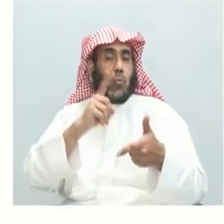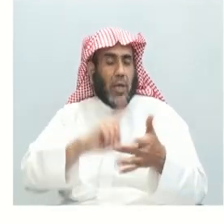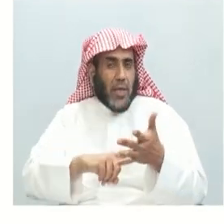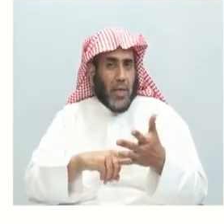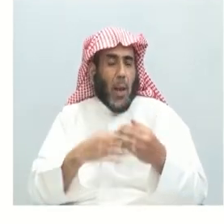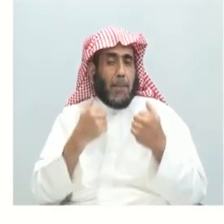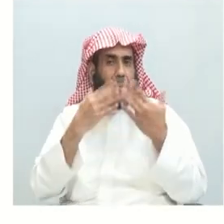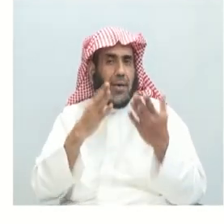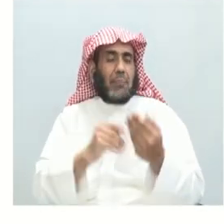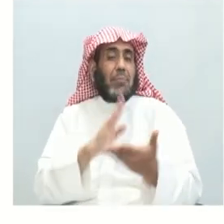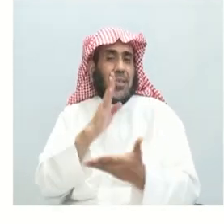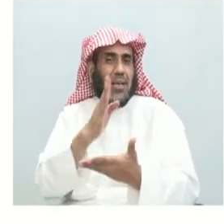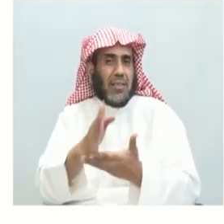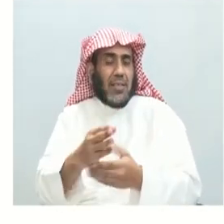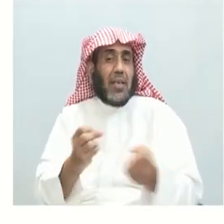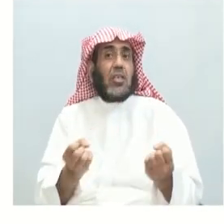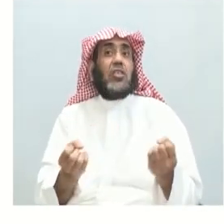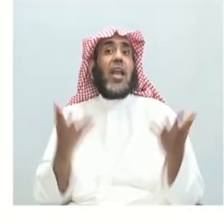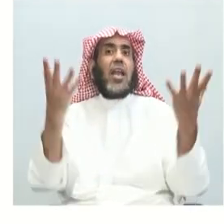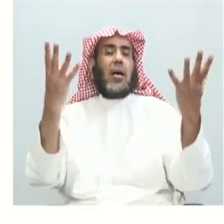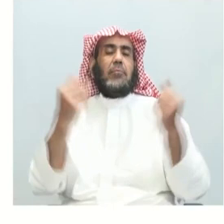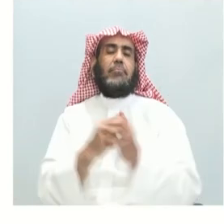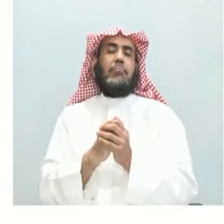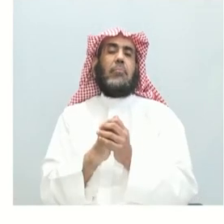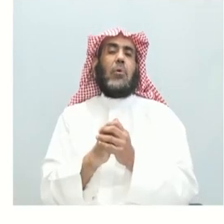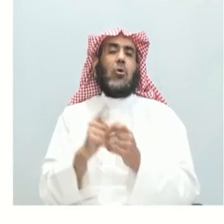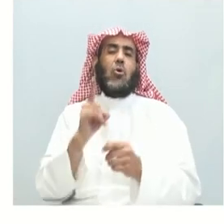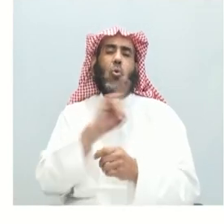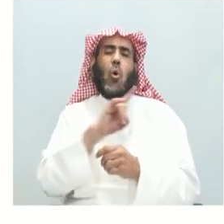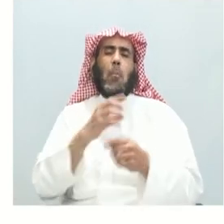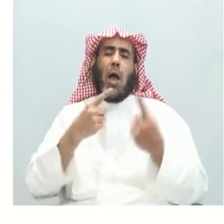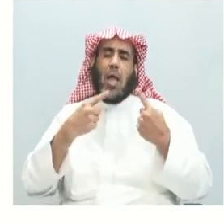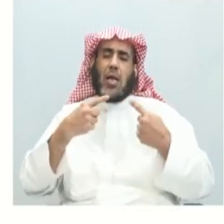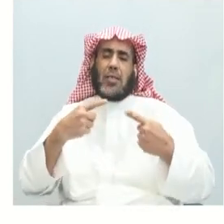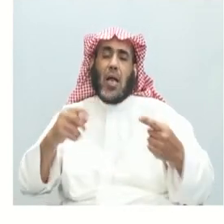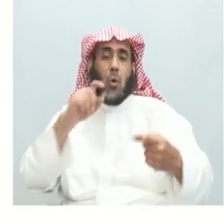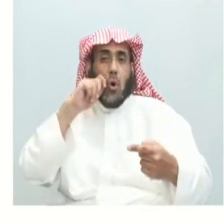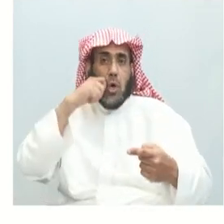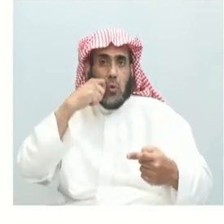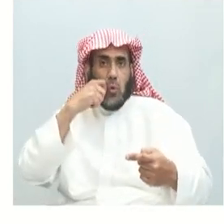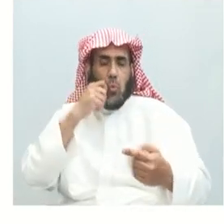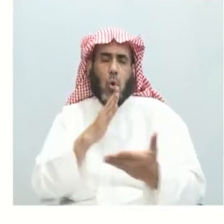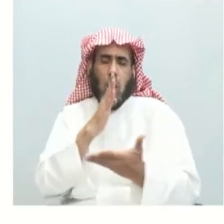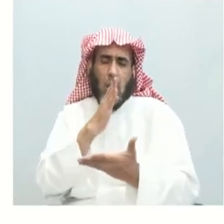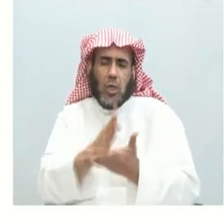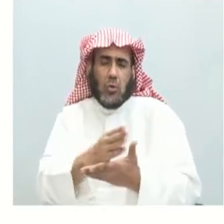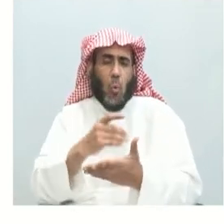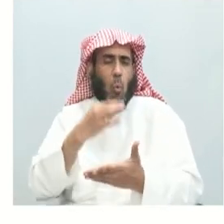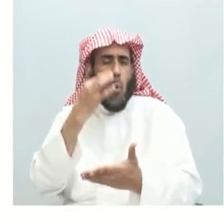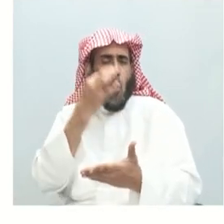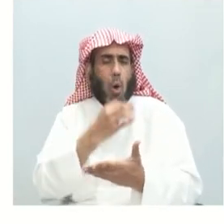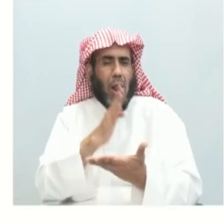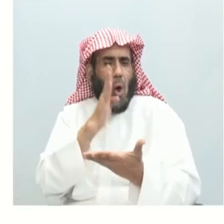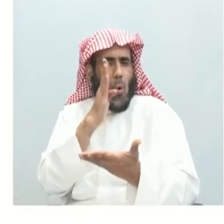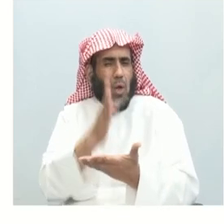البر يهدي الى الجنه وما يزال الرجل يصدق ويتحرى